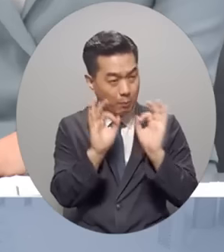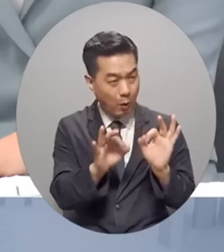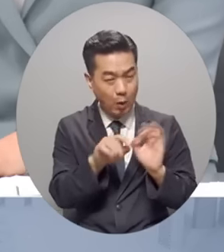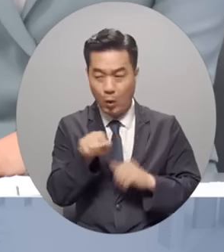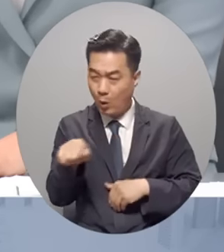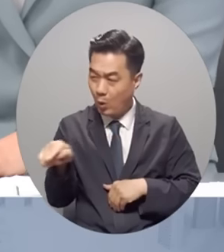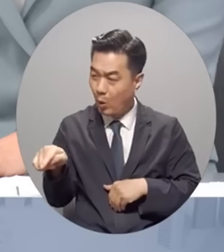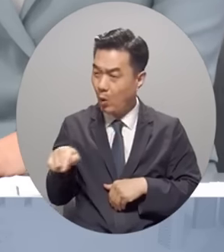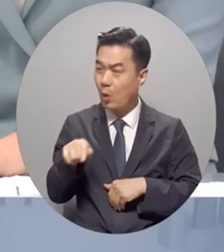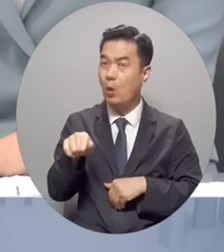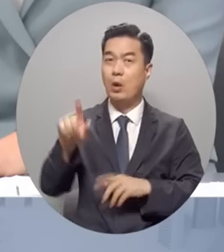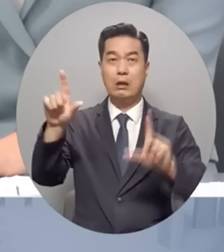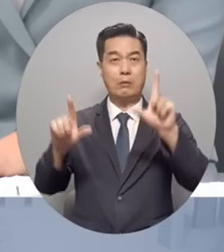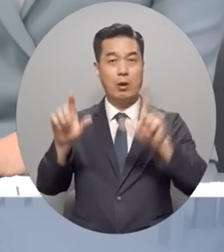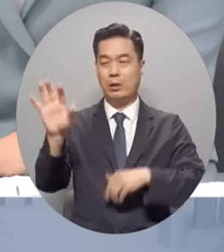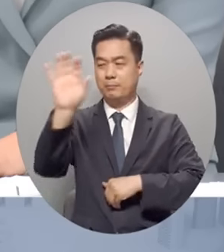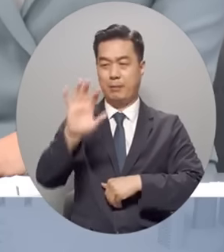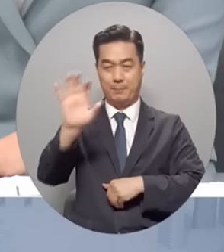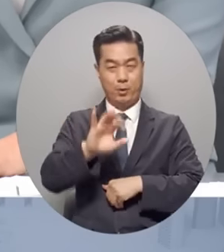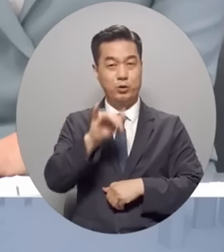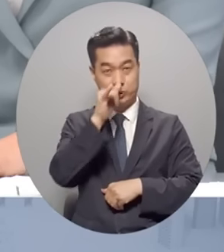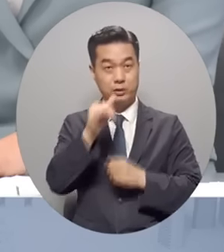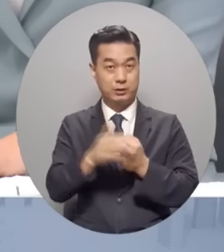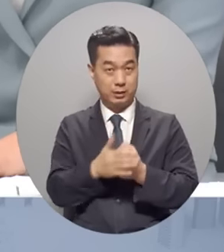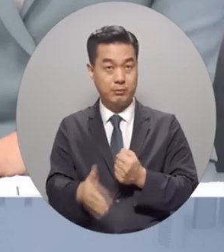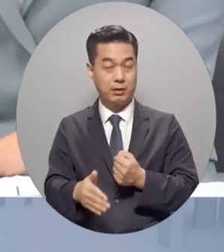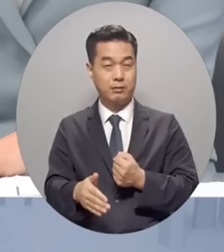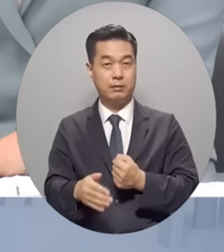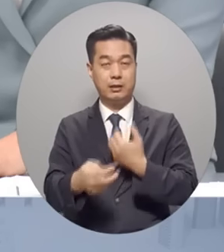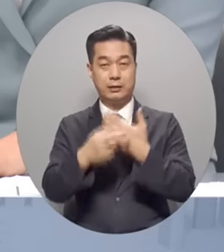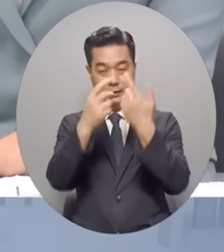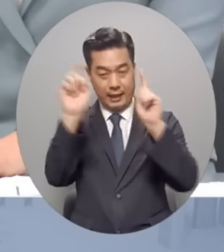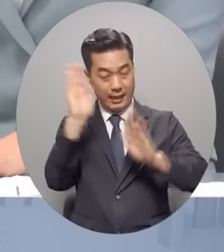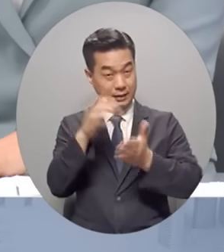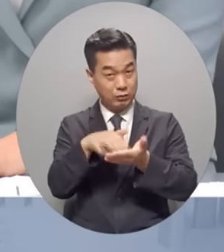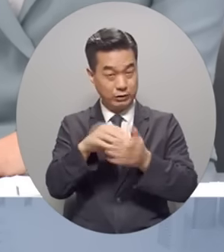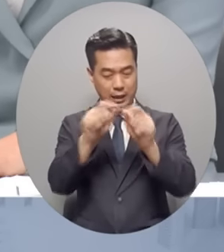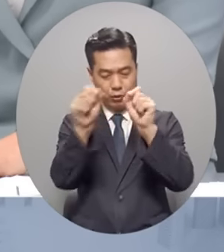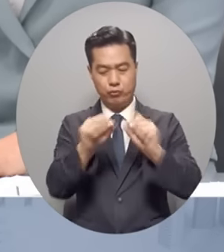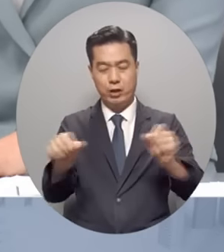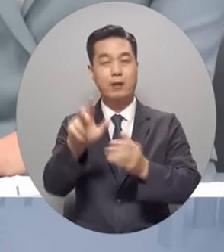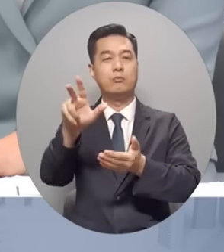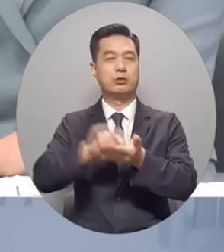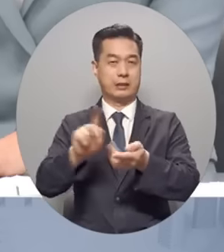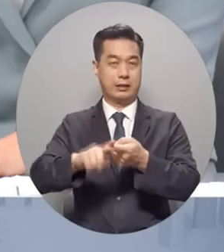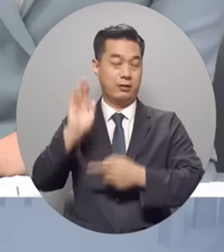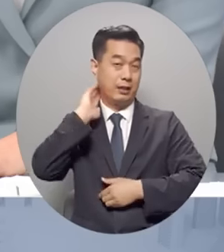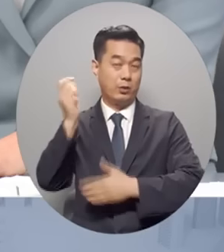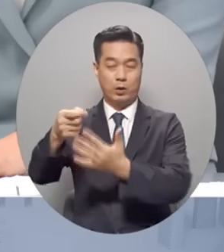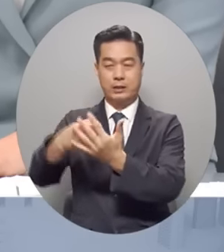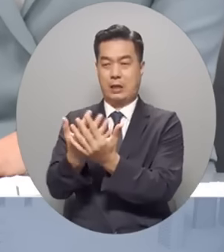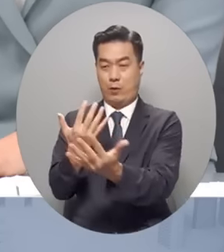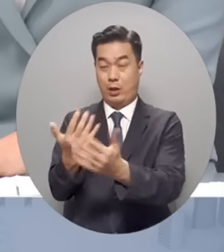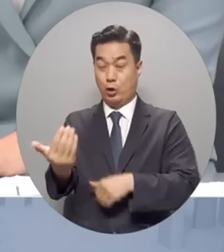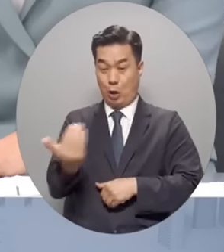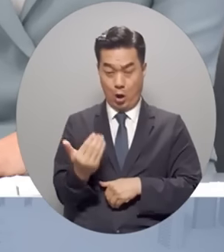언론 플레이를 반복해 왔던 건데요 특히 의대정원 유의 의견은 대통령 기자 회견을 앞두고